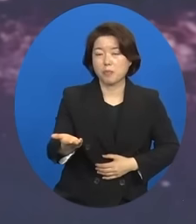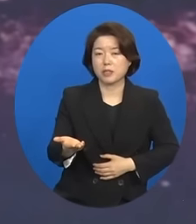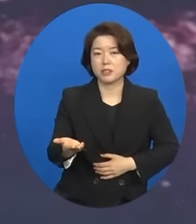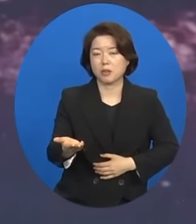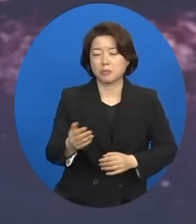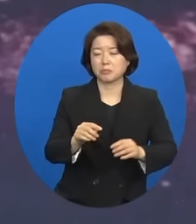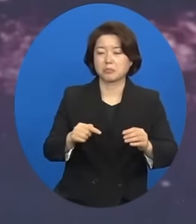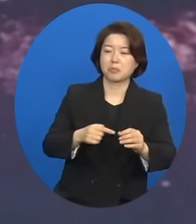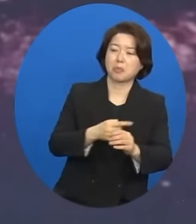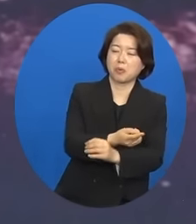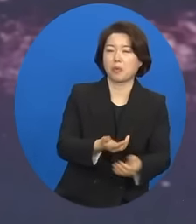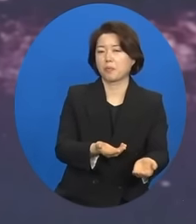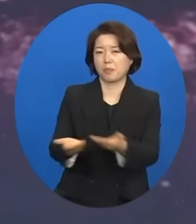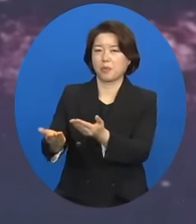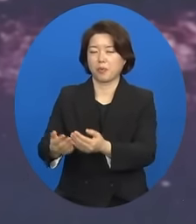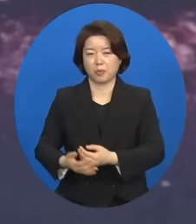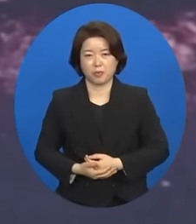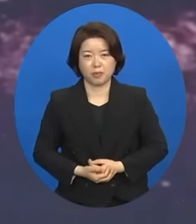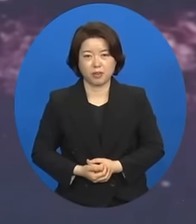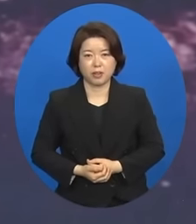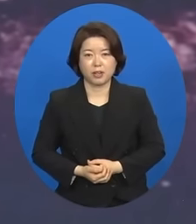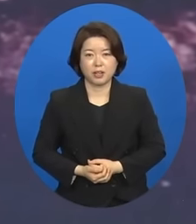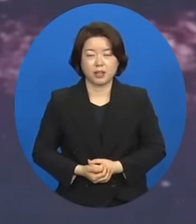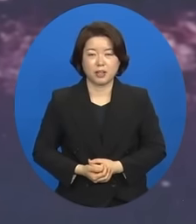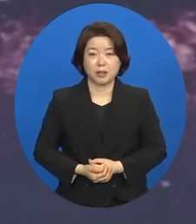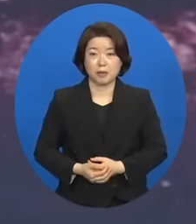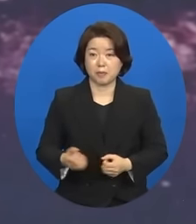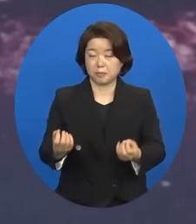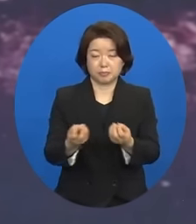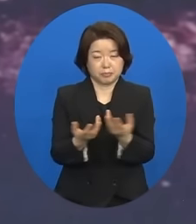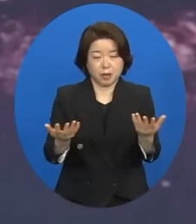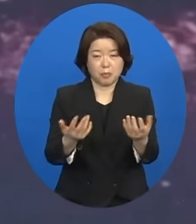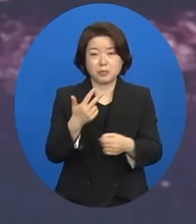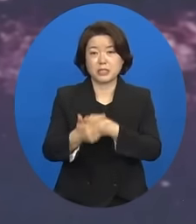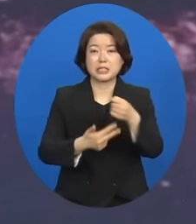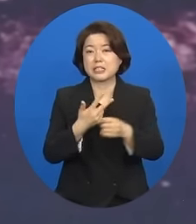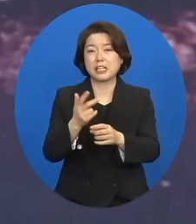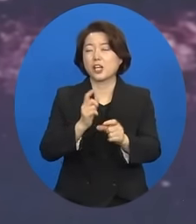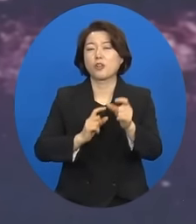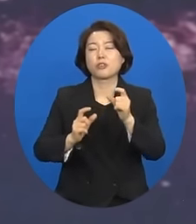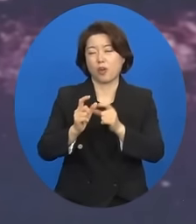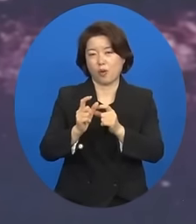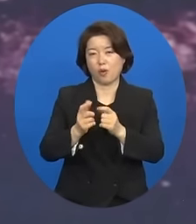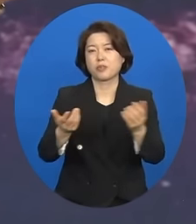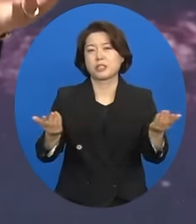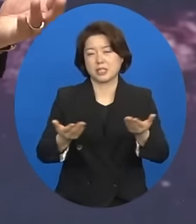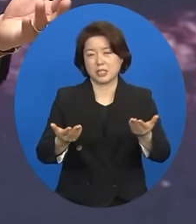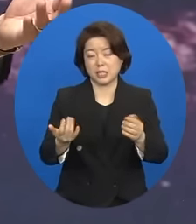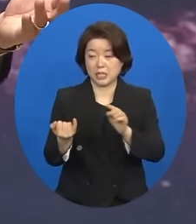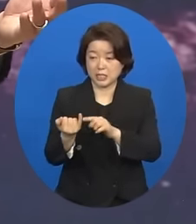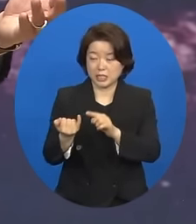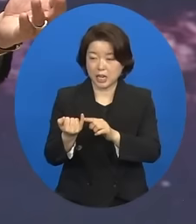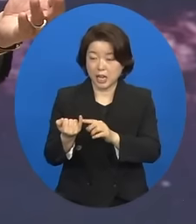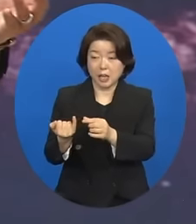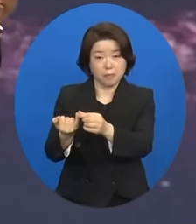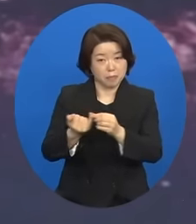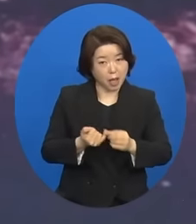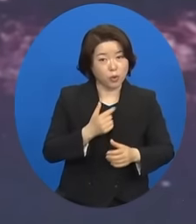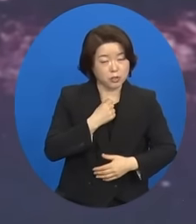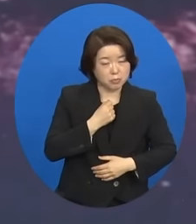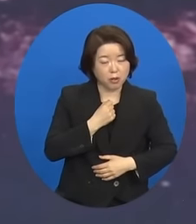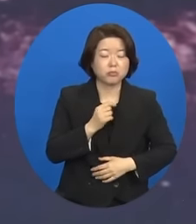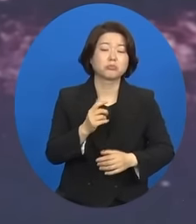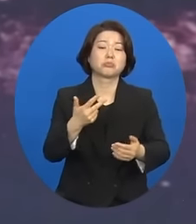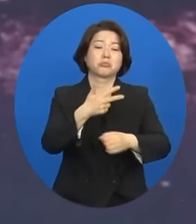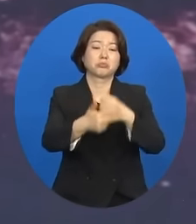있는 거예요 야곱은 어쩔 수 없이 7년을 더 일해야 했습니다 바로 라헬을 얻으려면 7년을 더 일하라는 거예요